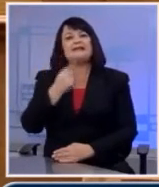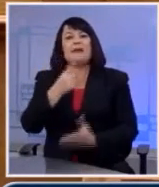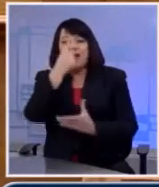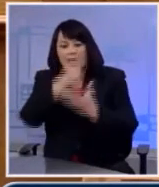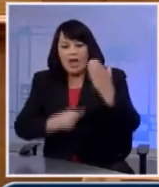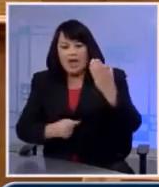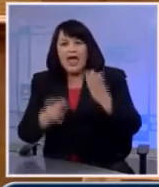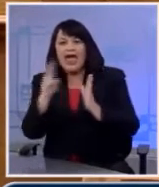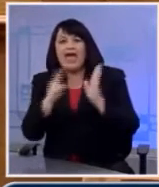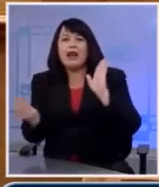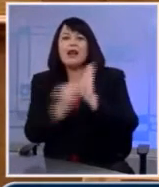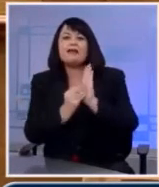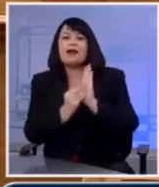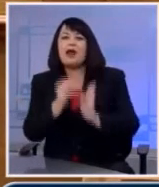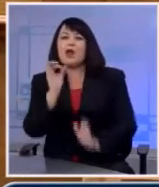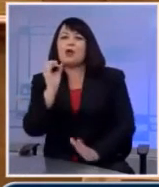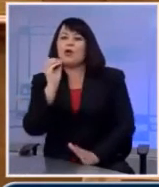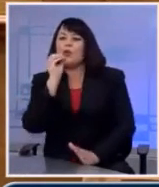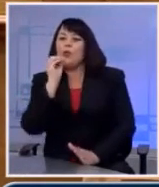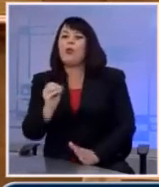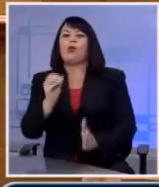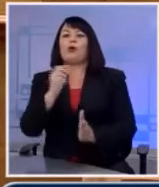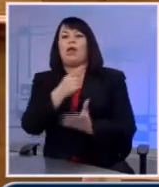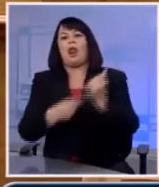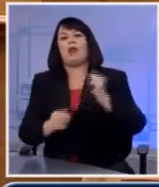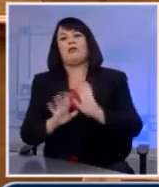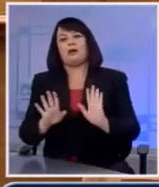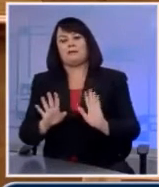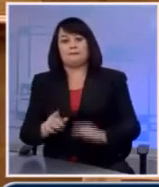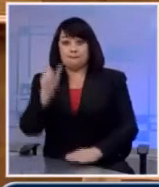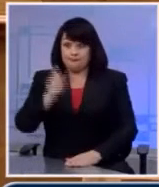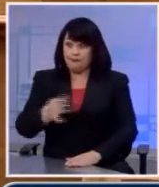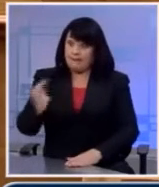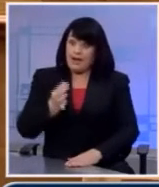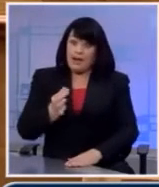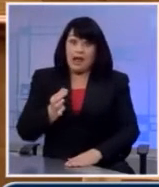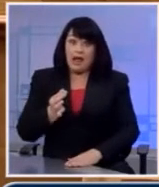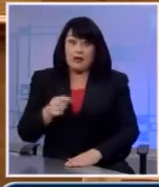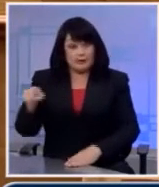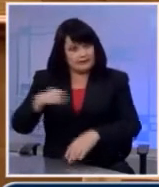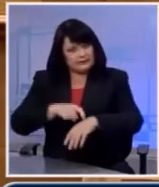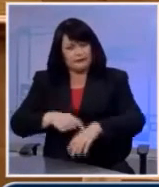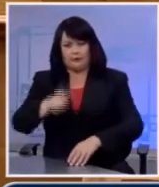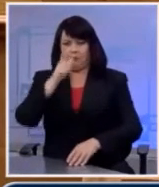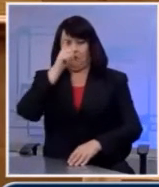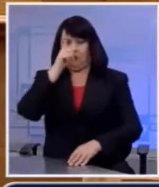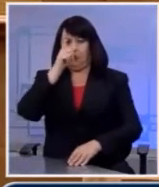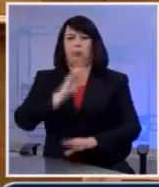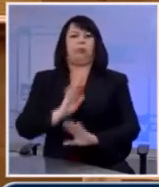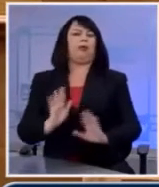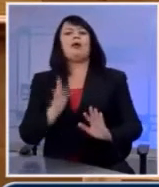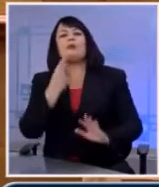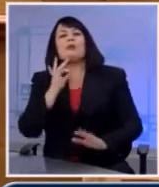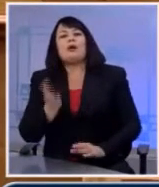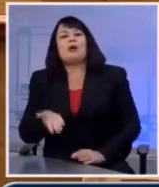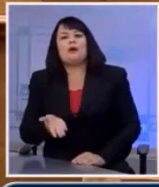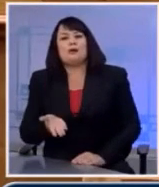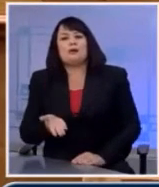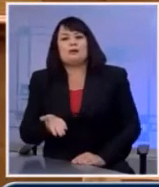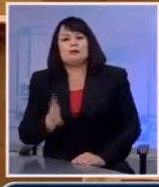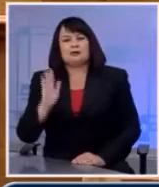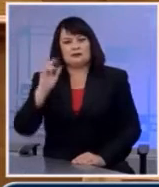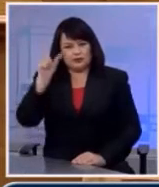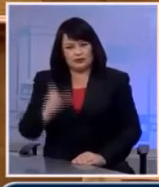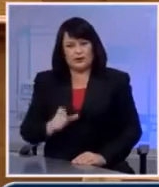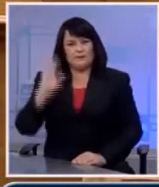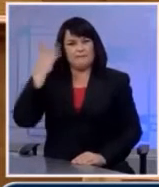ελλείμματος. Μιλάει ο κ. Μητσοτάκης, που υπερηφανεύεται γιατί ως